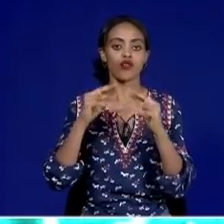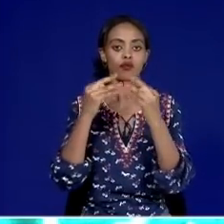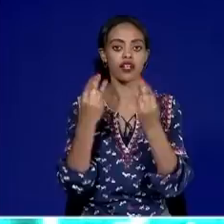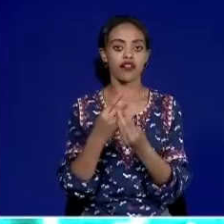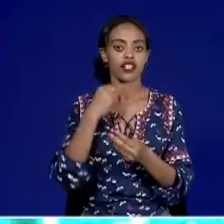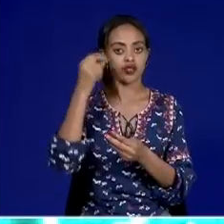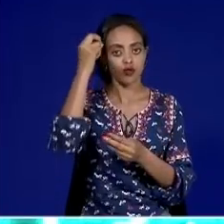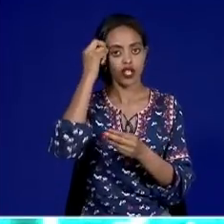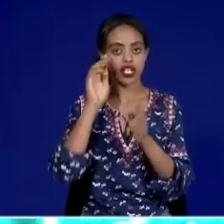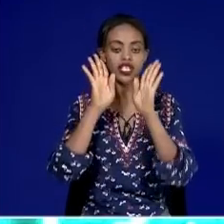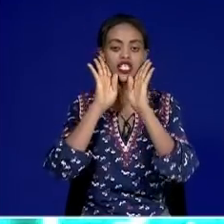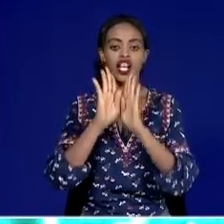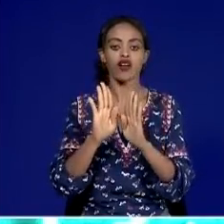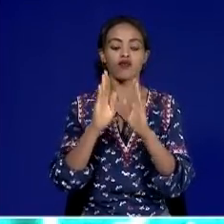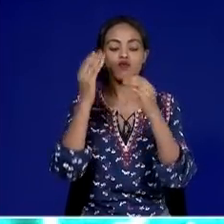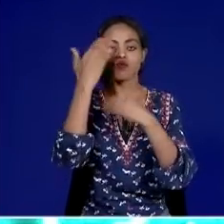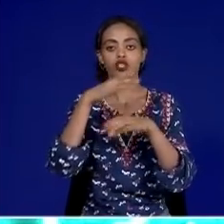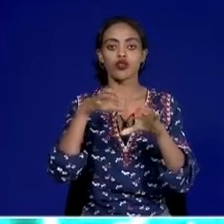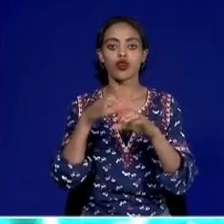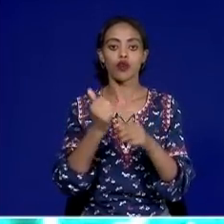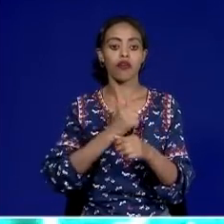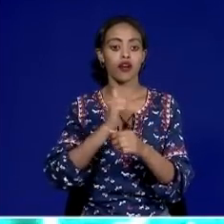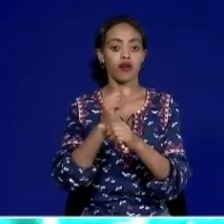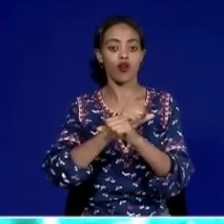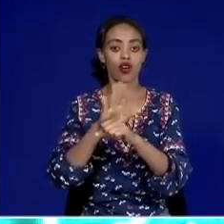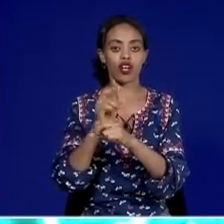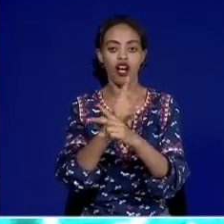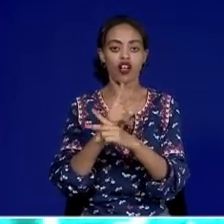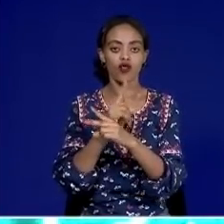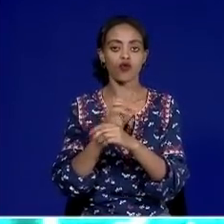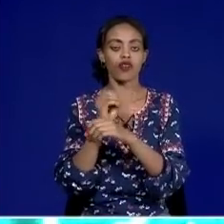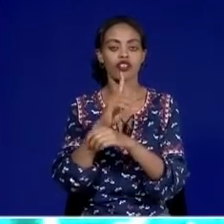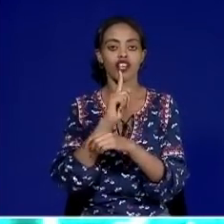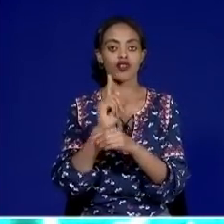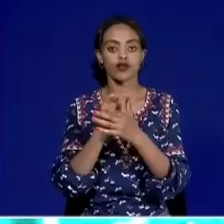ምድለዋት ቴሌቭዥን ድምፂ ወያነ ብርኩም ስየት ክኾነልኩምና ትመና። ዓርስና ካብ ኮሮና ቫይረስ ንሓሉ መልእኽቲ መስየትና እዩ።